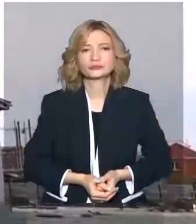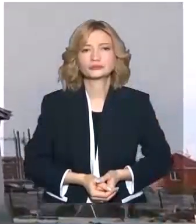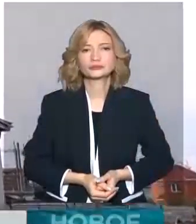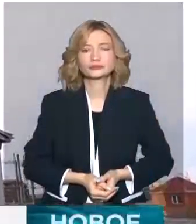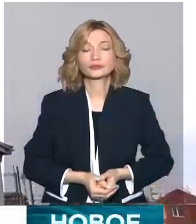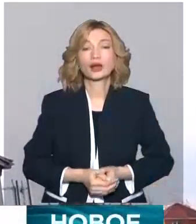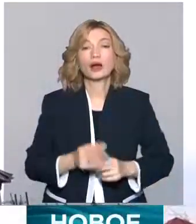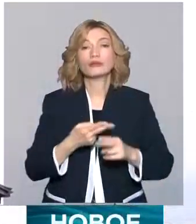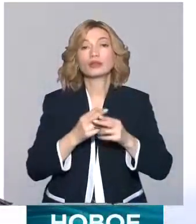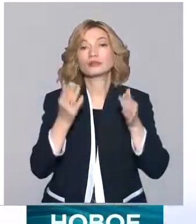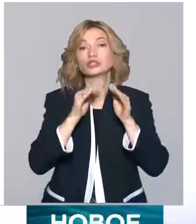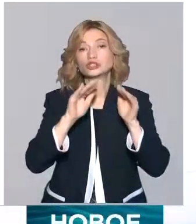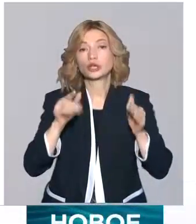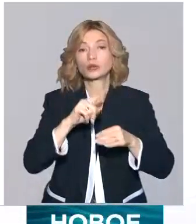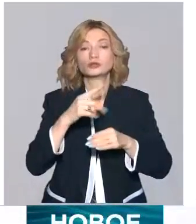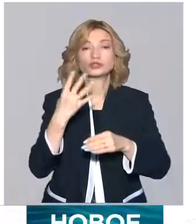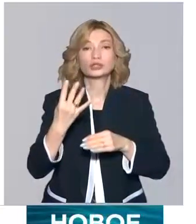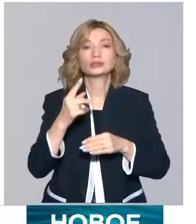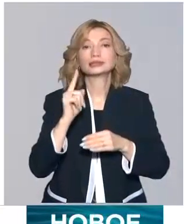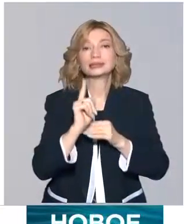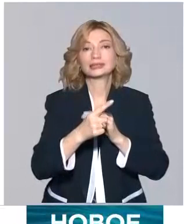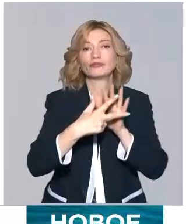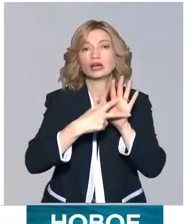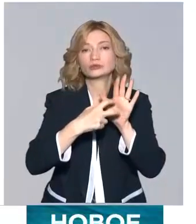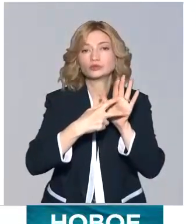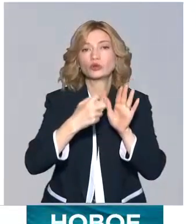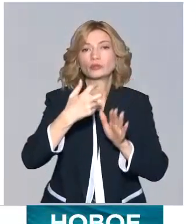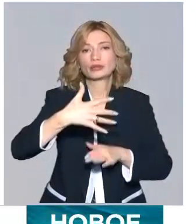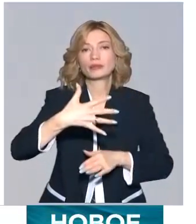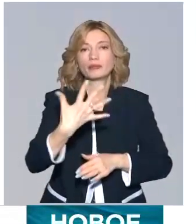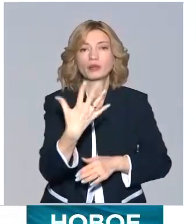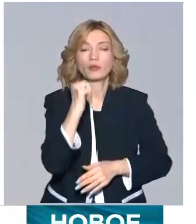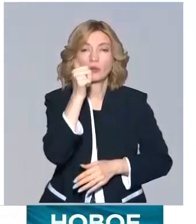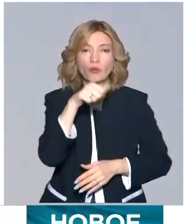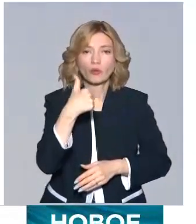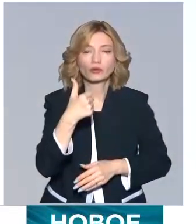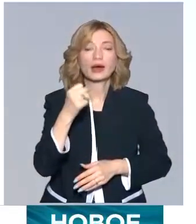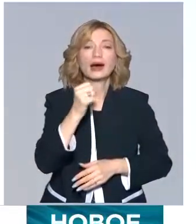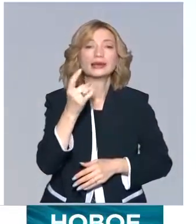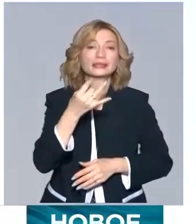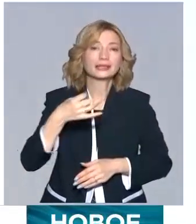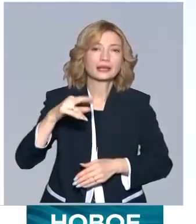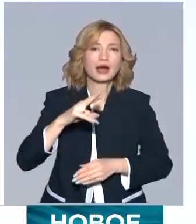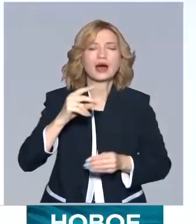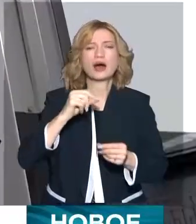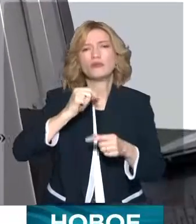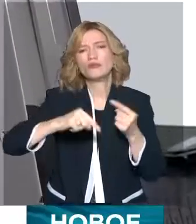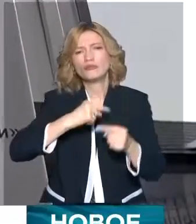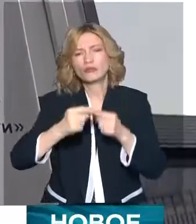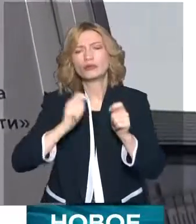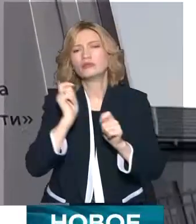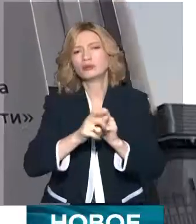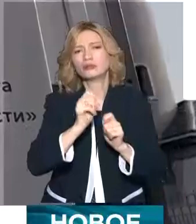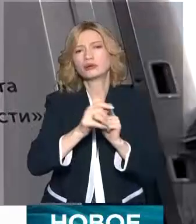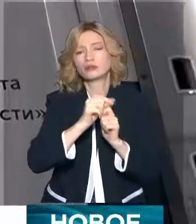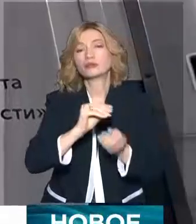Соборная мечеть номер 4 построена в 1855 году на пожертвования азиатских купцов и местных жителей. Здесь также